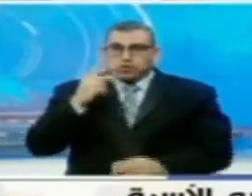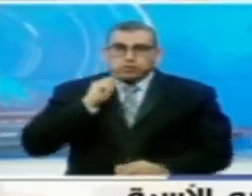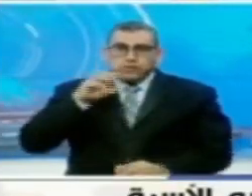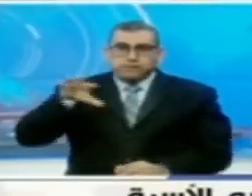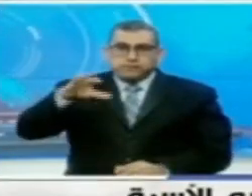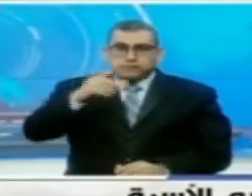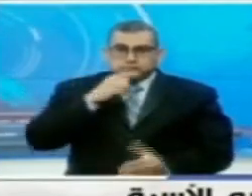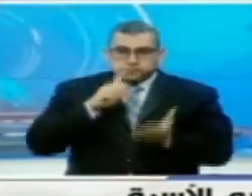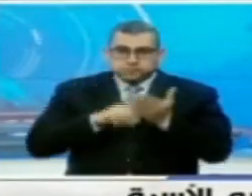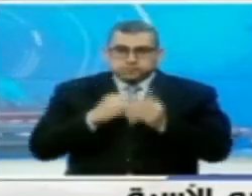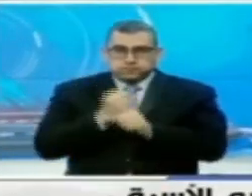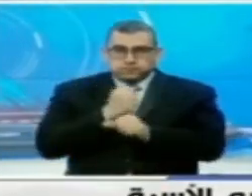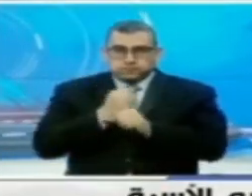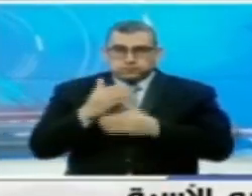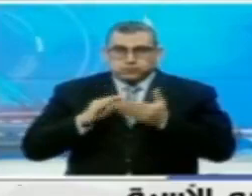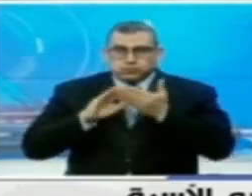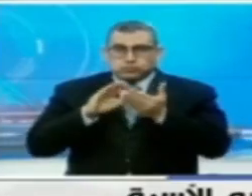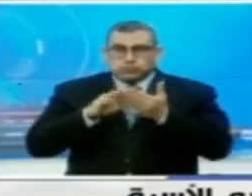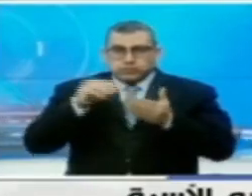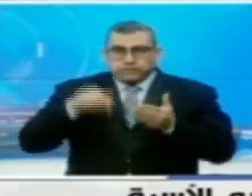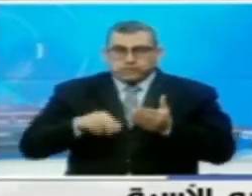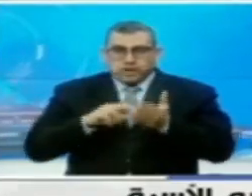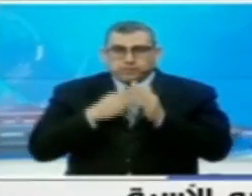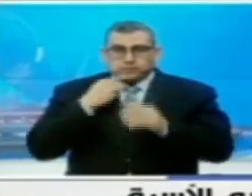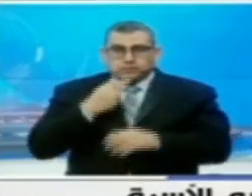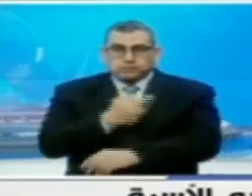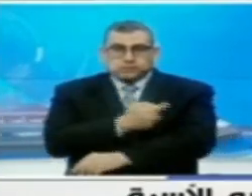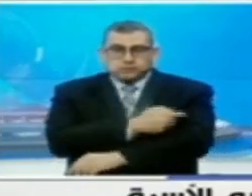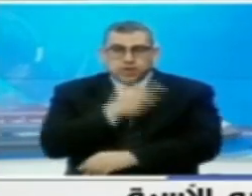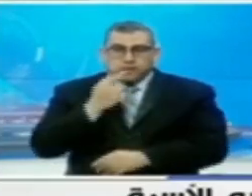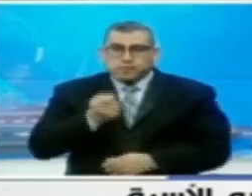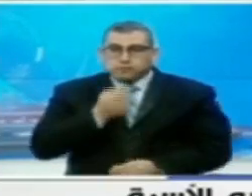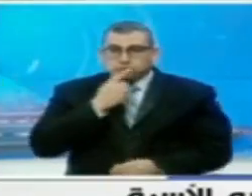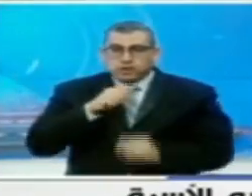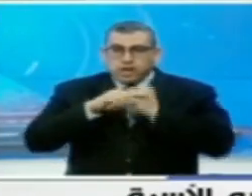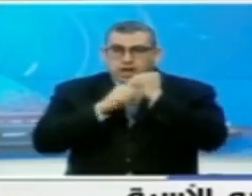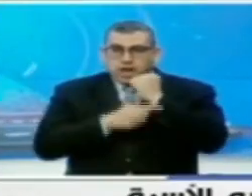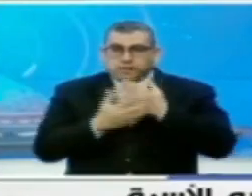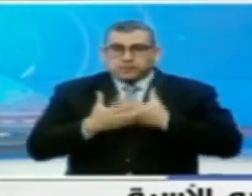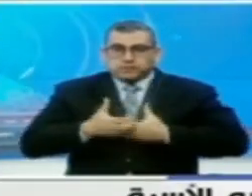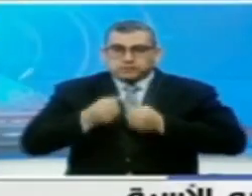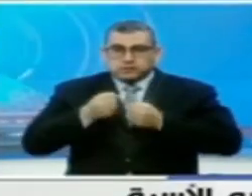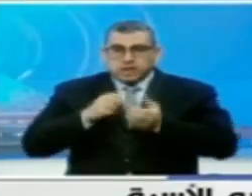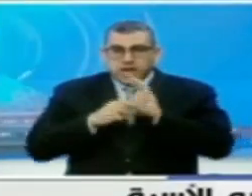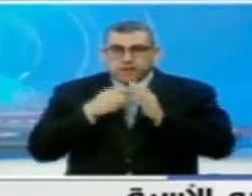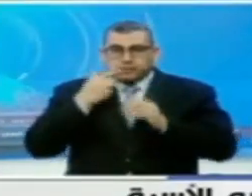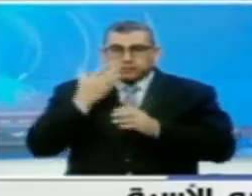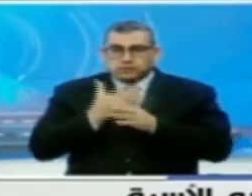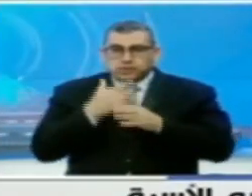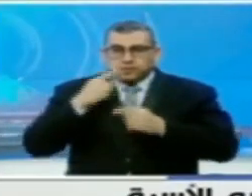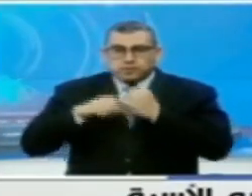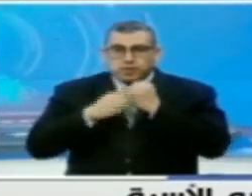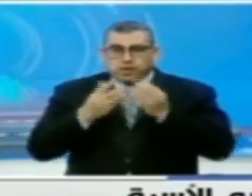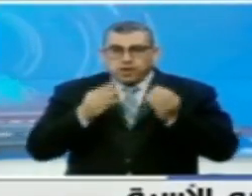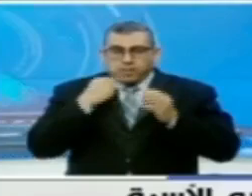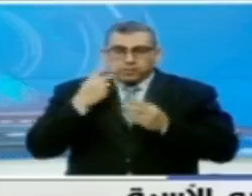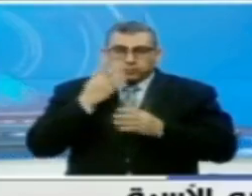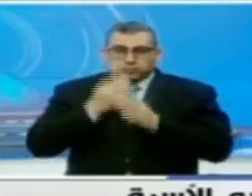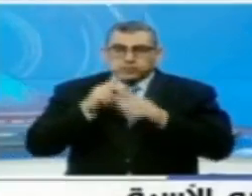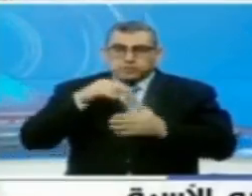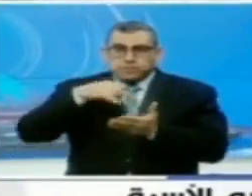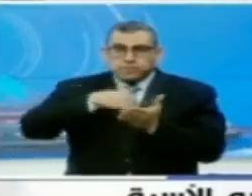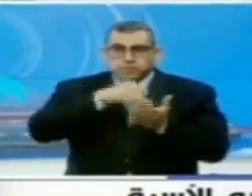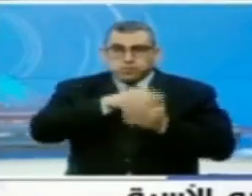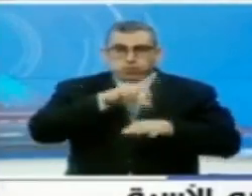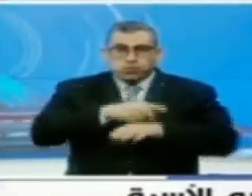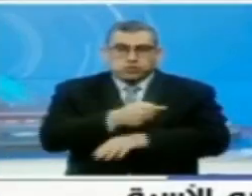بتلك المرحلة بتقديم خدمات وسائل تنظيم الأسرة بالمجان ورفع الوعي الصحي للمرأة والأسرة من خلال المراكز الطبية